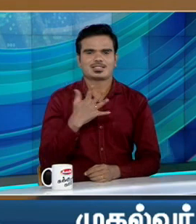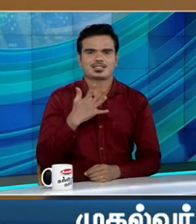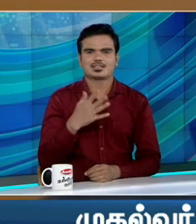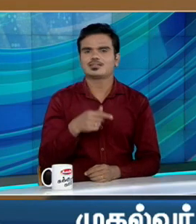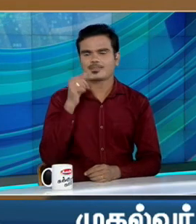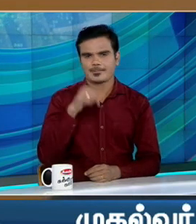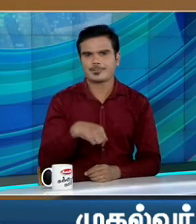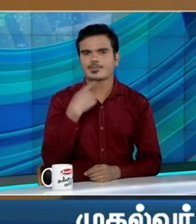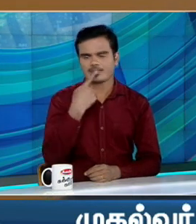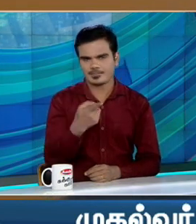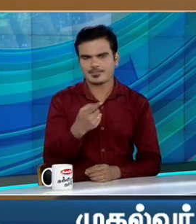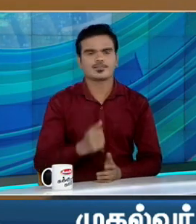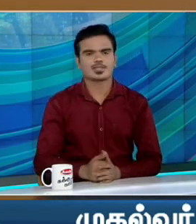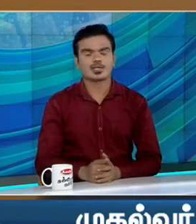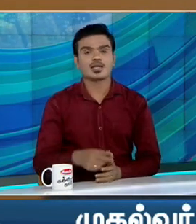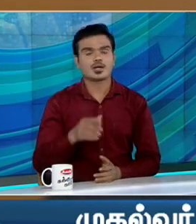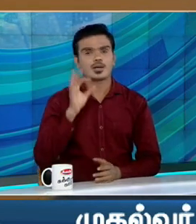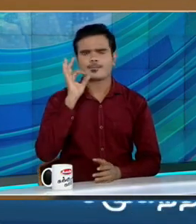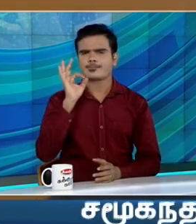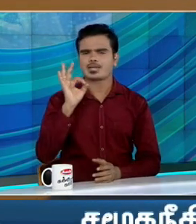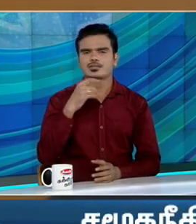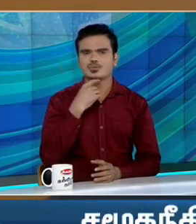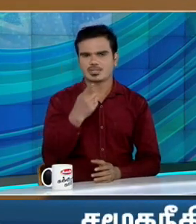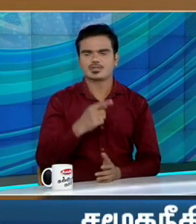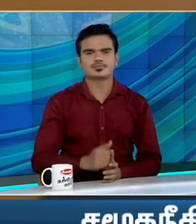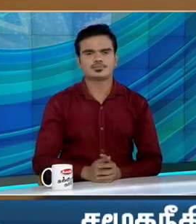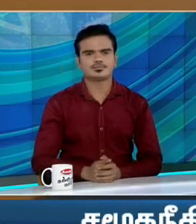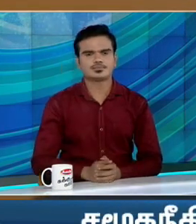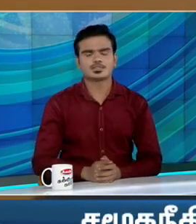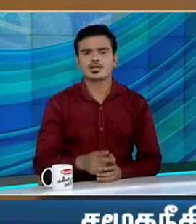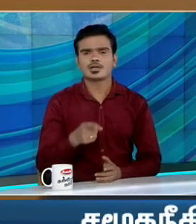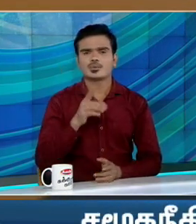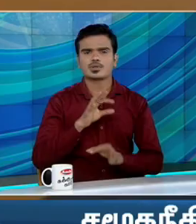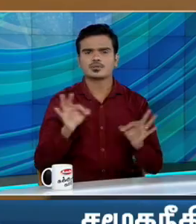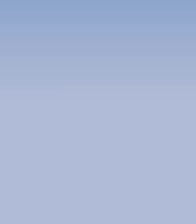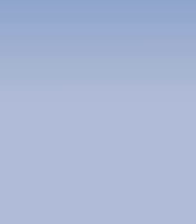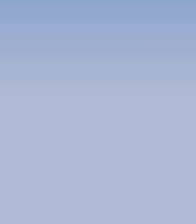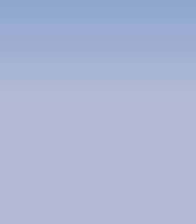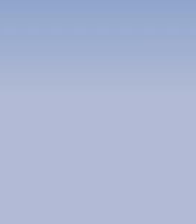தான் இந்த பதிவு போடுறேன். மிக அற்புதமாக சொல்லியிருக்காரு. ஒரு